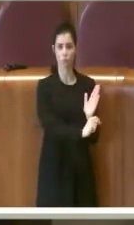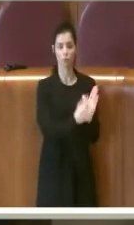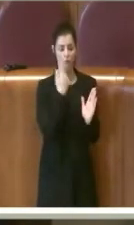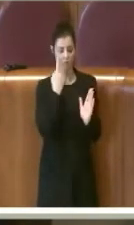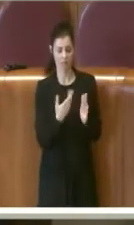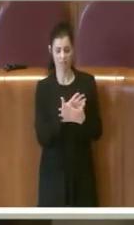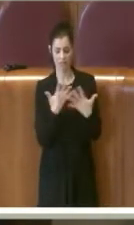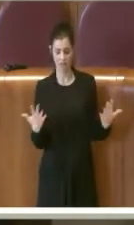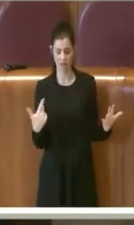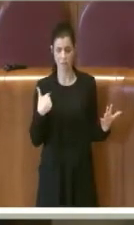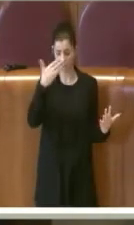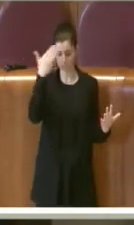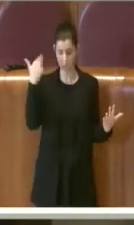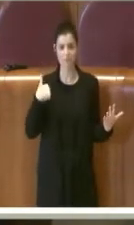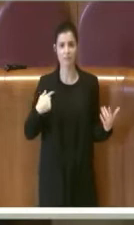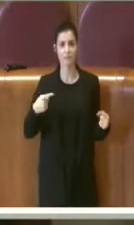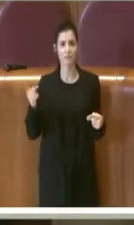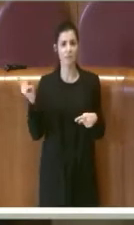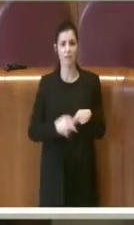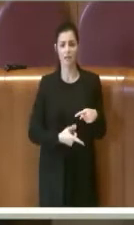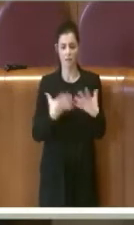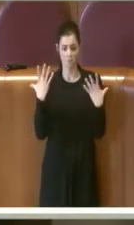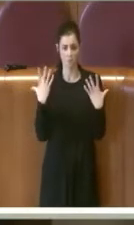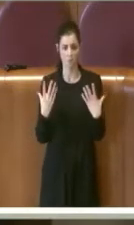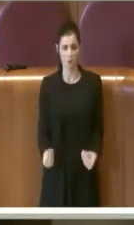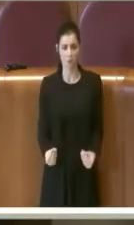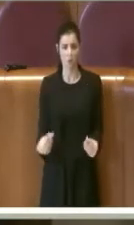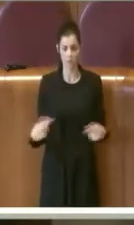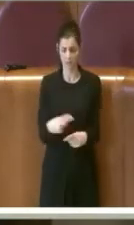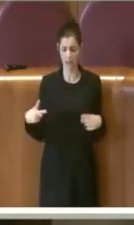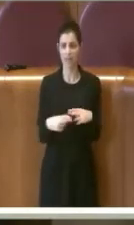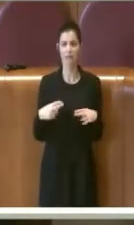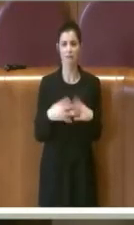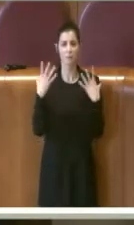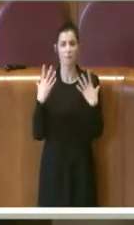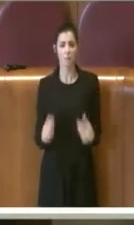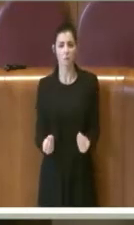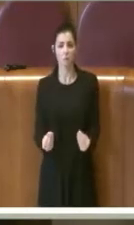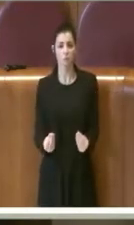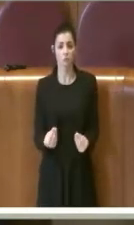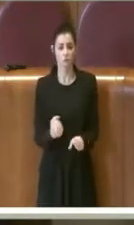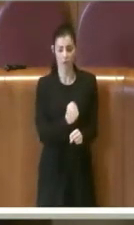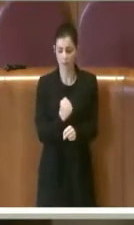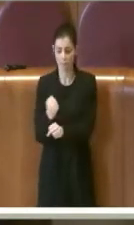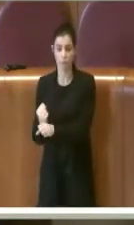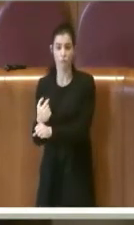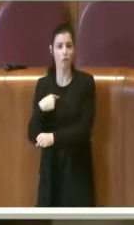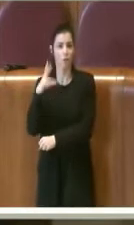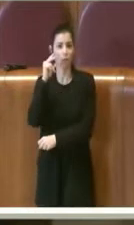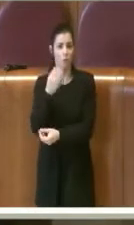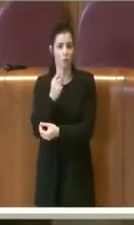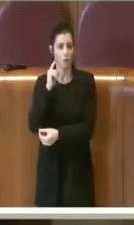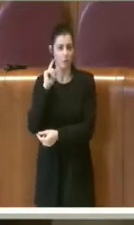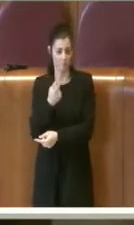che onestamente abbiamo tagliato tantissime opere e vi parlo di quelle che conosco meglio.